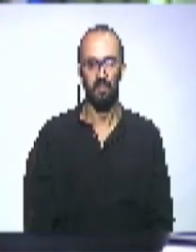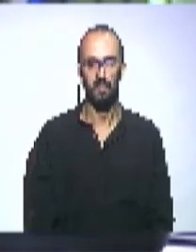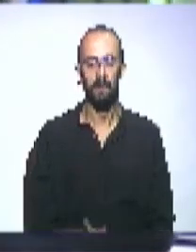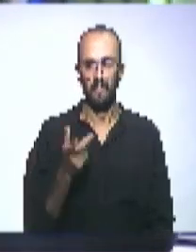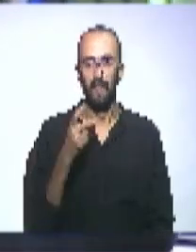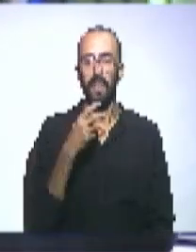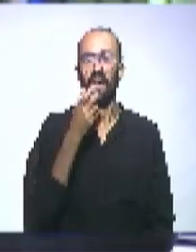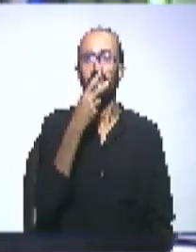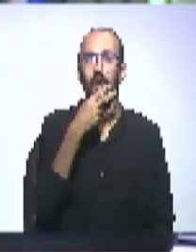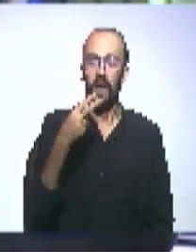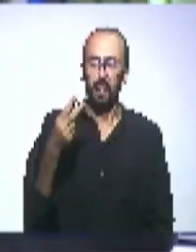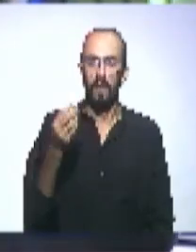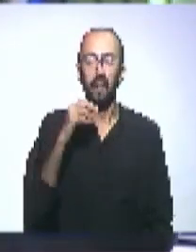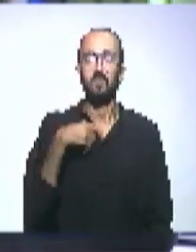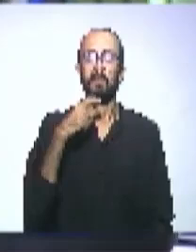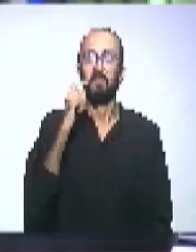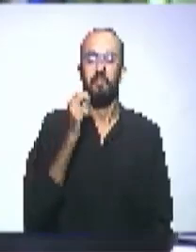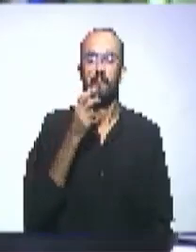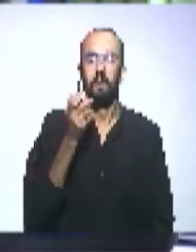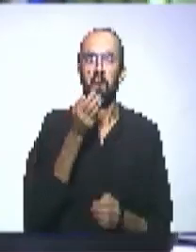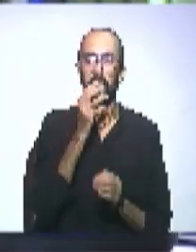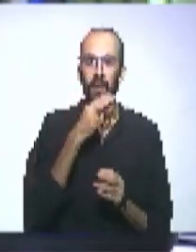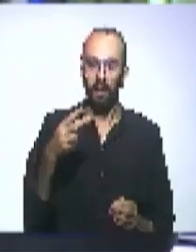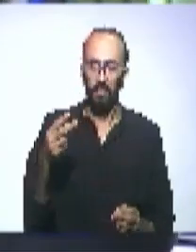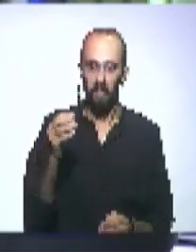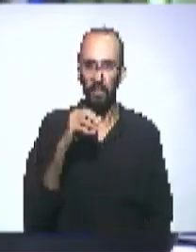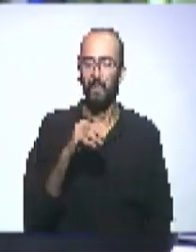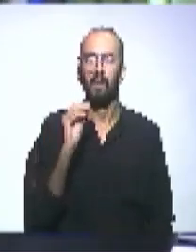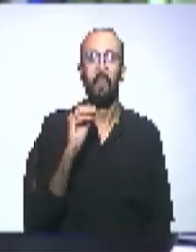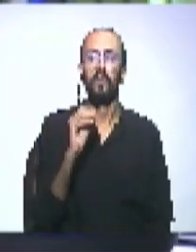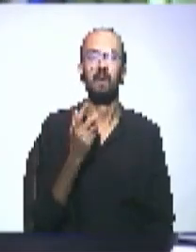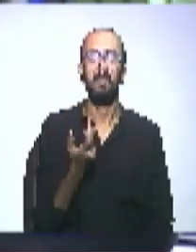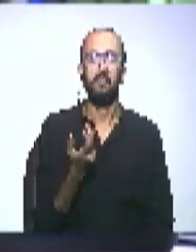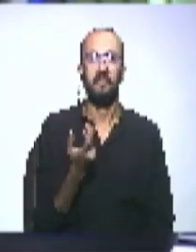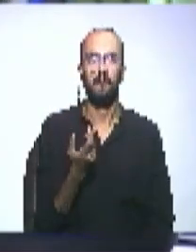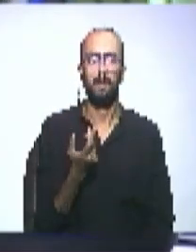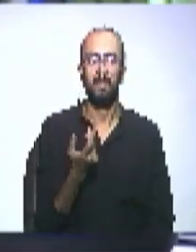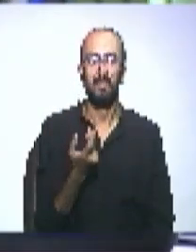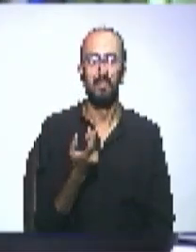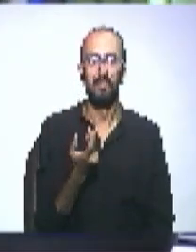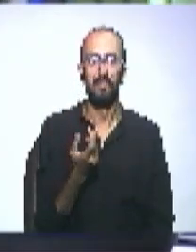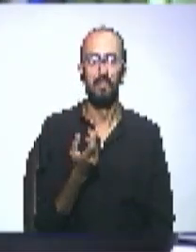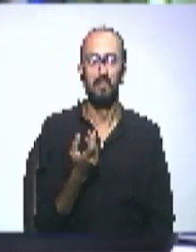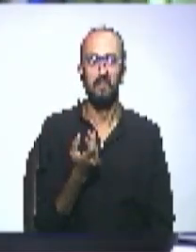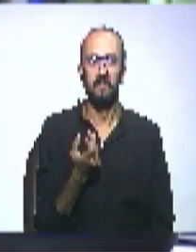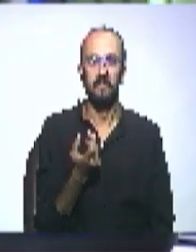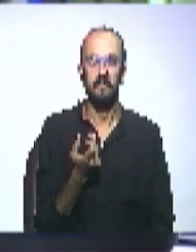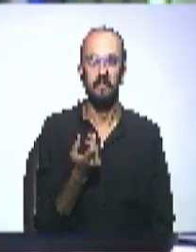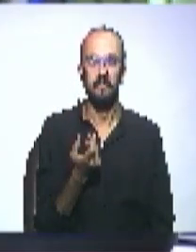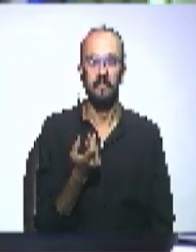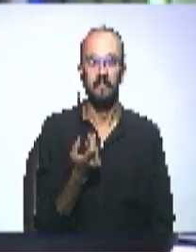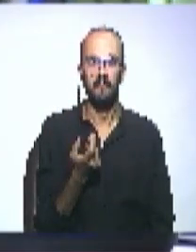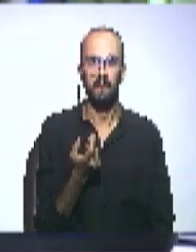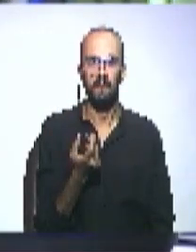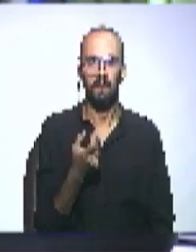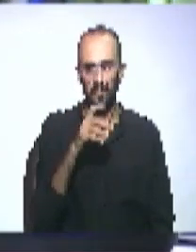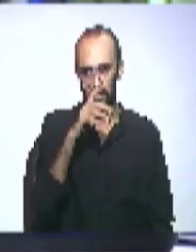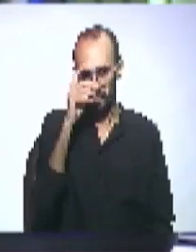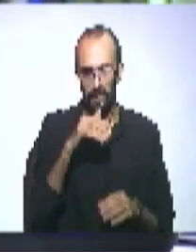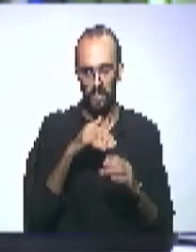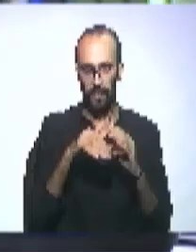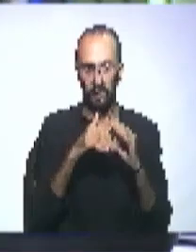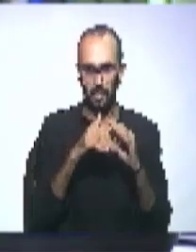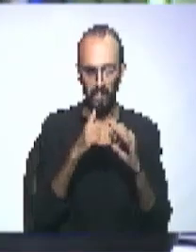فاكهه او حاجه مسكره او مكسرات ممكن احط ايه معاهم؟ تاني معلش عشان كنت مركز مع البيضه. لو انا مثلا مع الساندوتشات دي